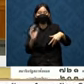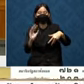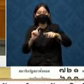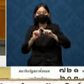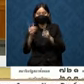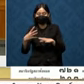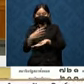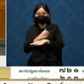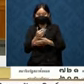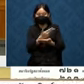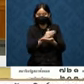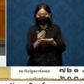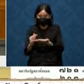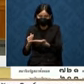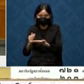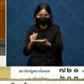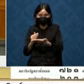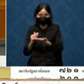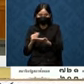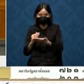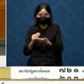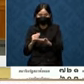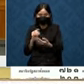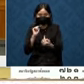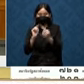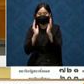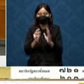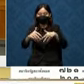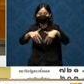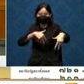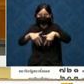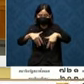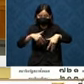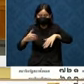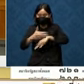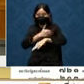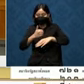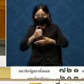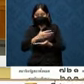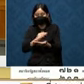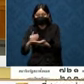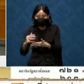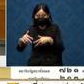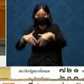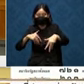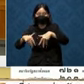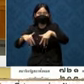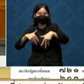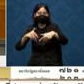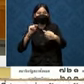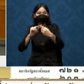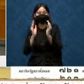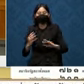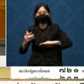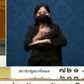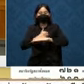อำนาจไปสู่ประชาชนพลเมืองในท้องถิ่นการกระจายอำนาจให้ท้องถิ่นไม่ได้หมายความแต่เพียงว่ากระจายอำนาจให้นักการเมืองท้อง